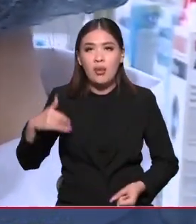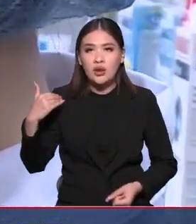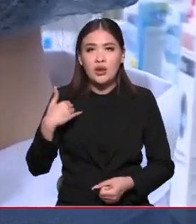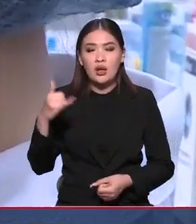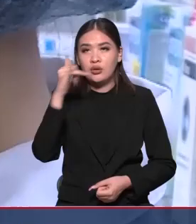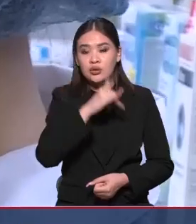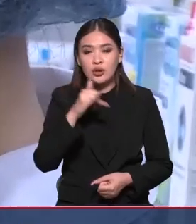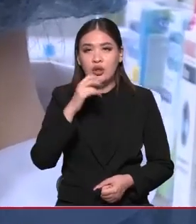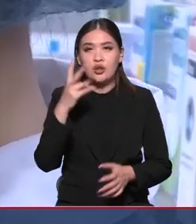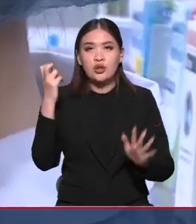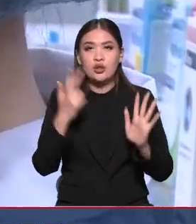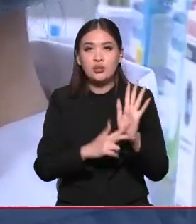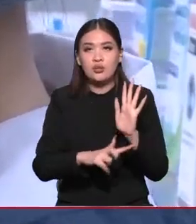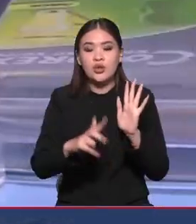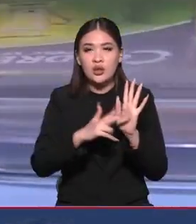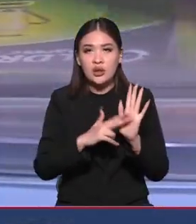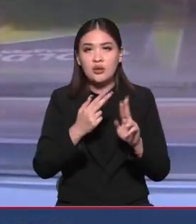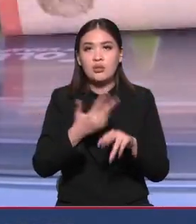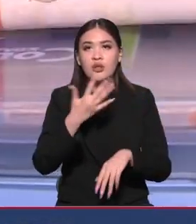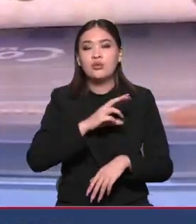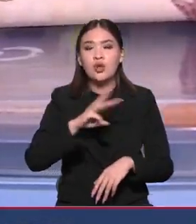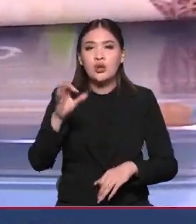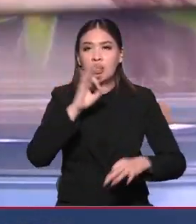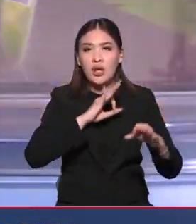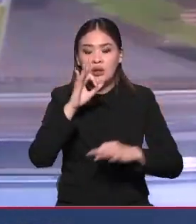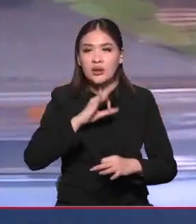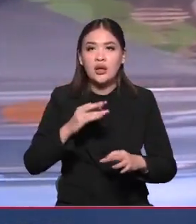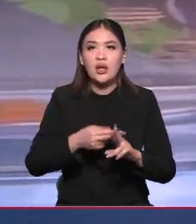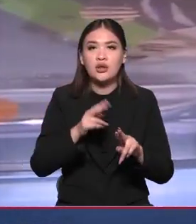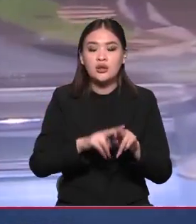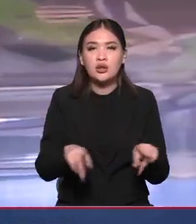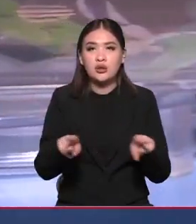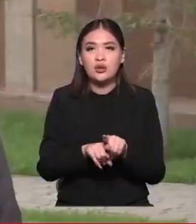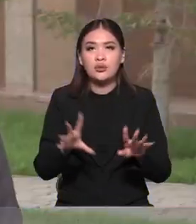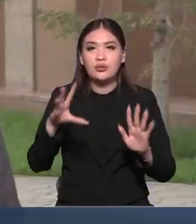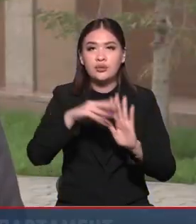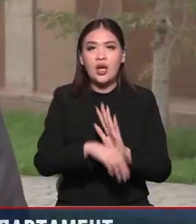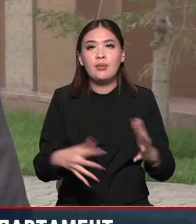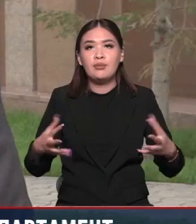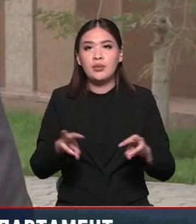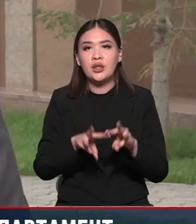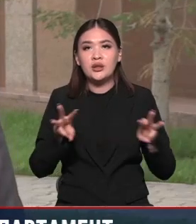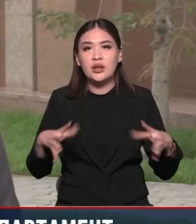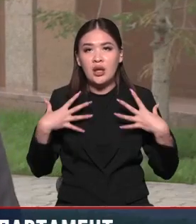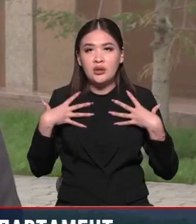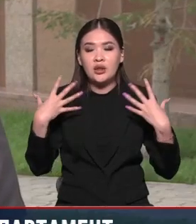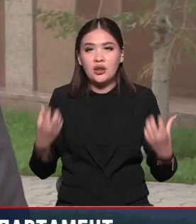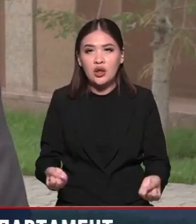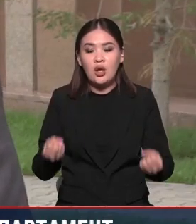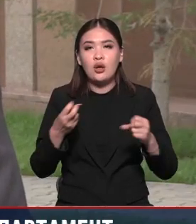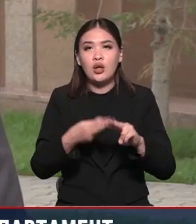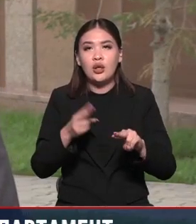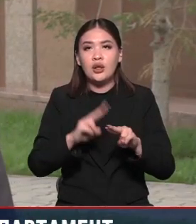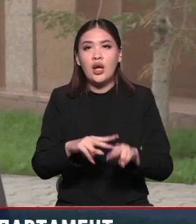Ал 279,5 миллион теңге тұратын дәрі-дәрмектің жарамдылық мерзімі өтіп өткен. Министерство здравоохранения, денсаулық сақтау